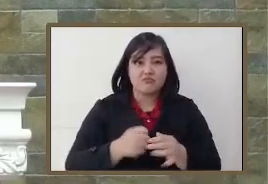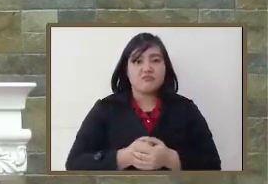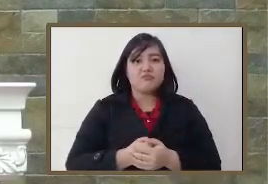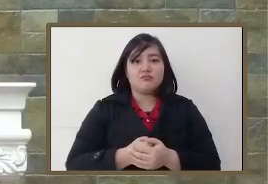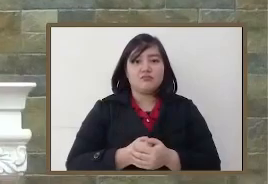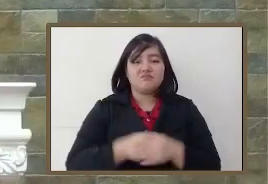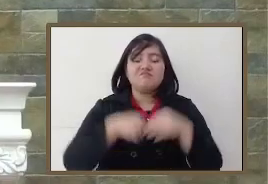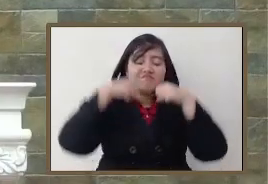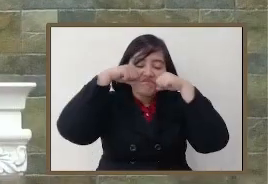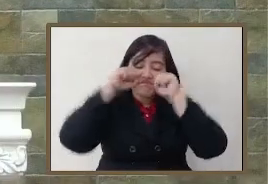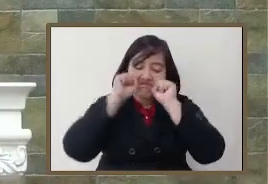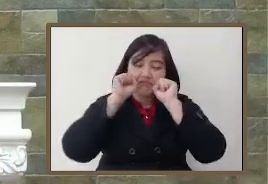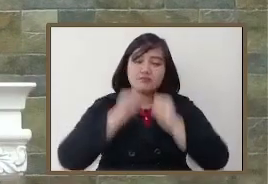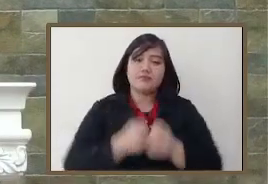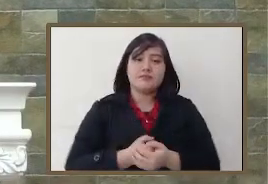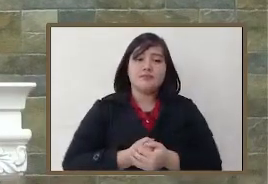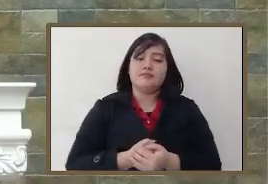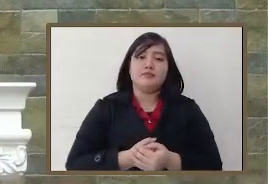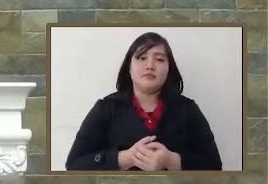It's so sad.